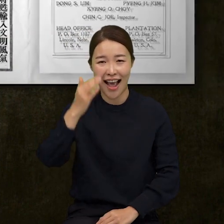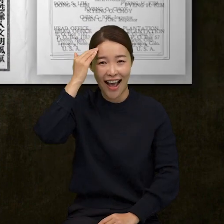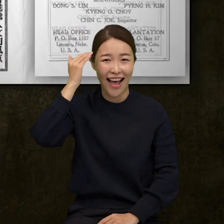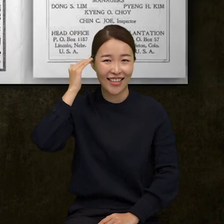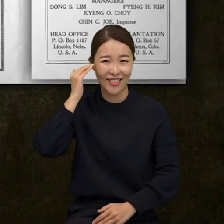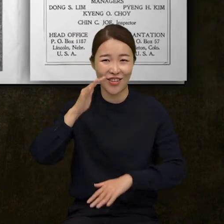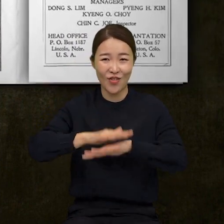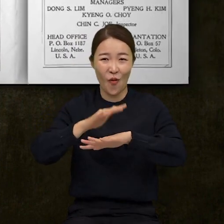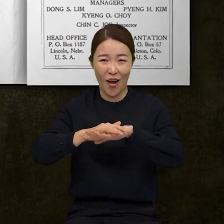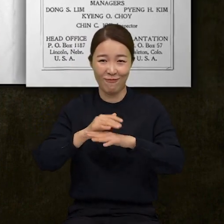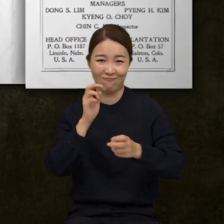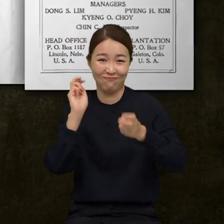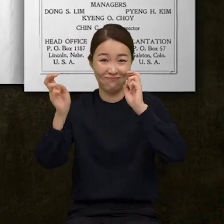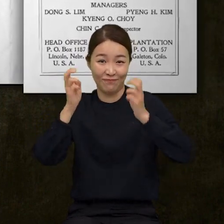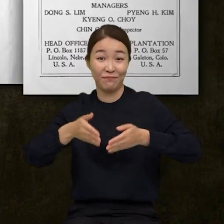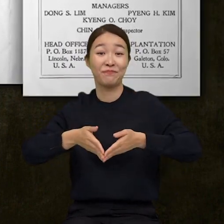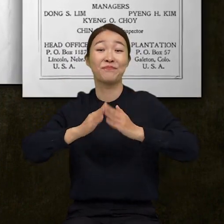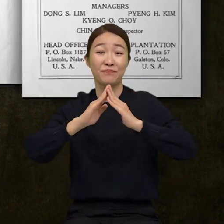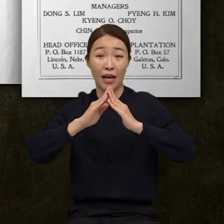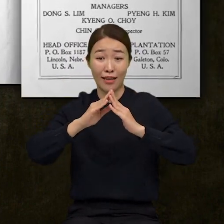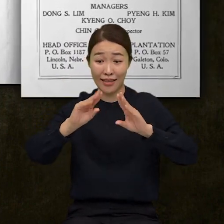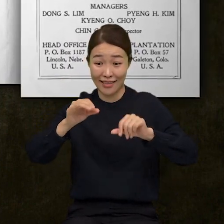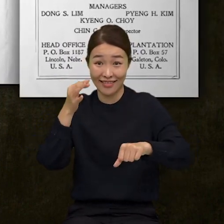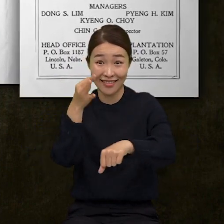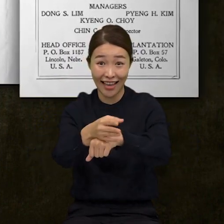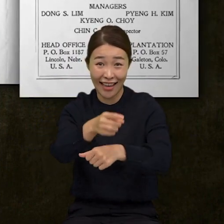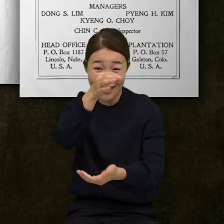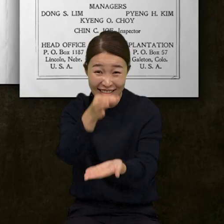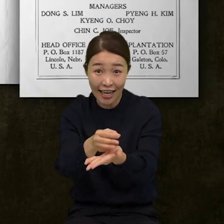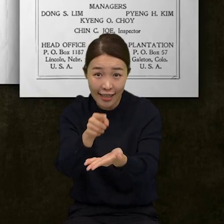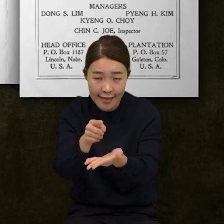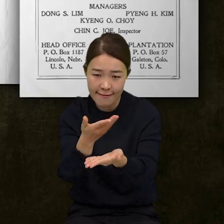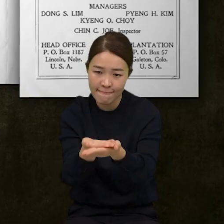농업주식회사를 설립하고 싸게 산 토지를 개간했다.